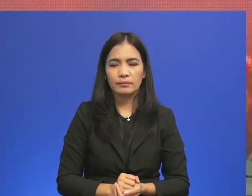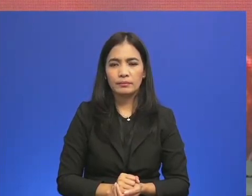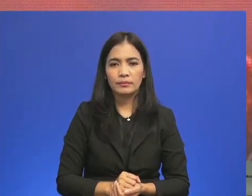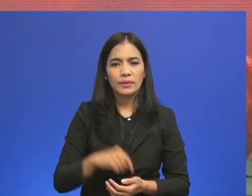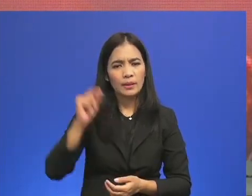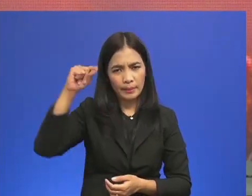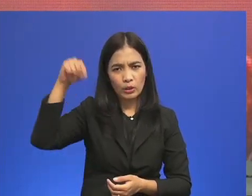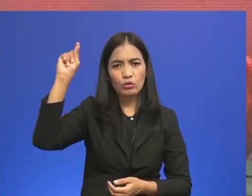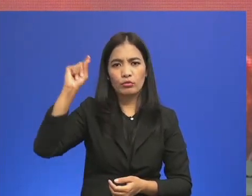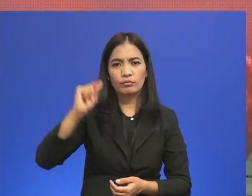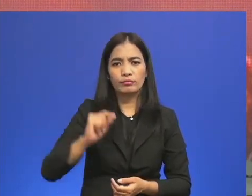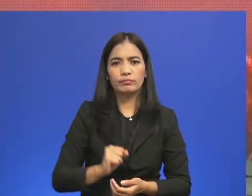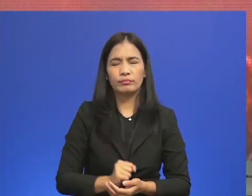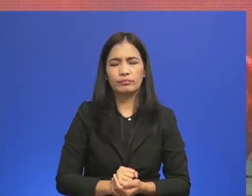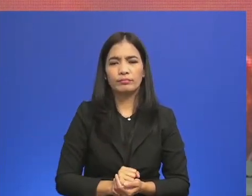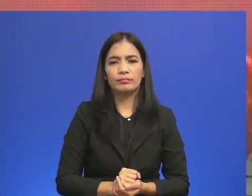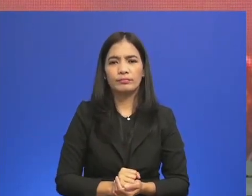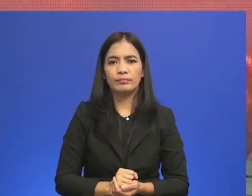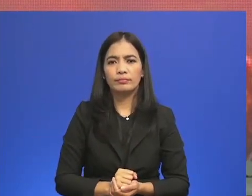Benar, saudaraku.